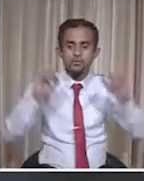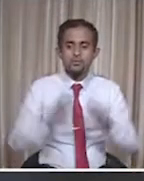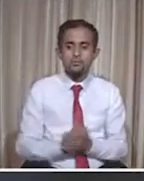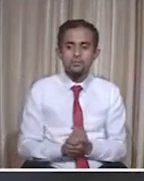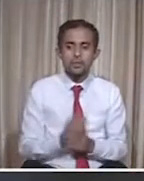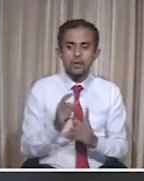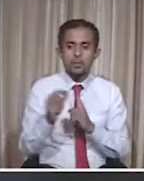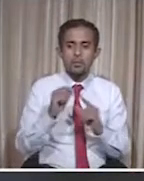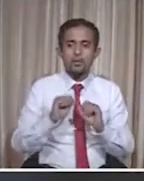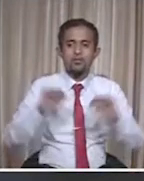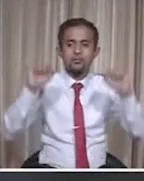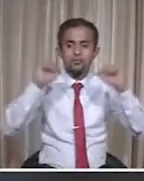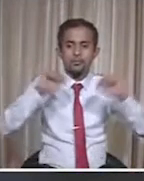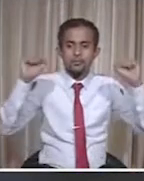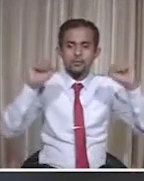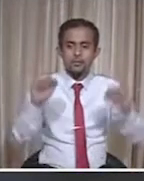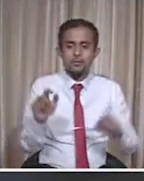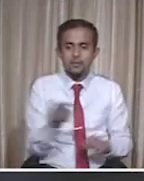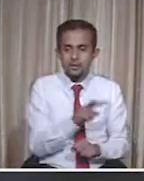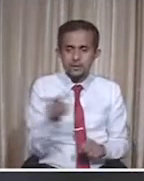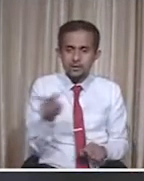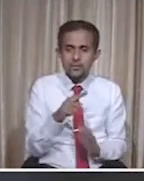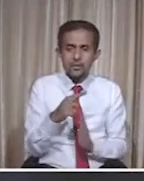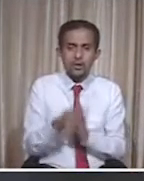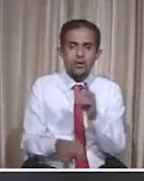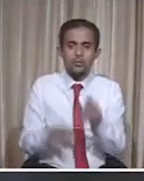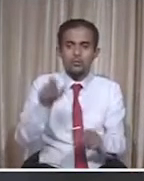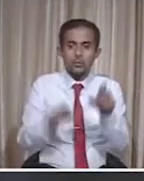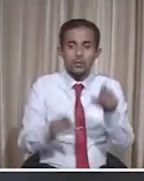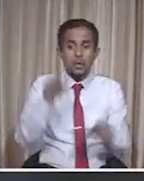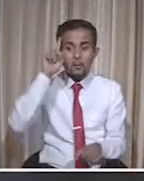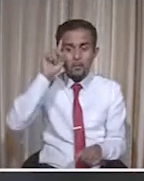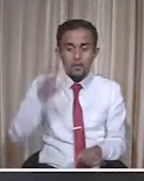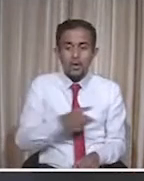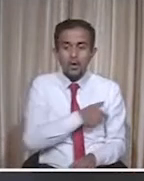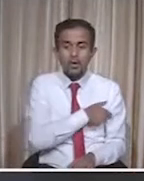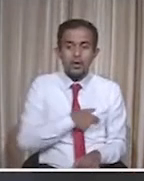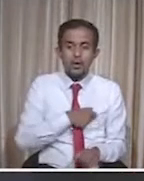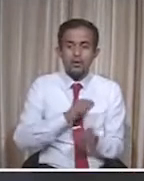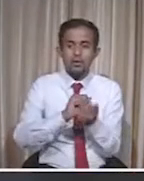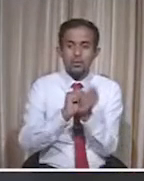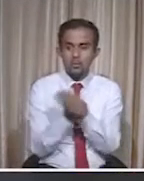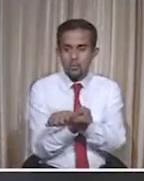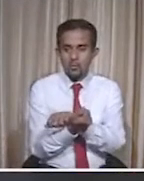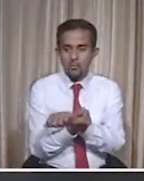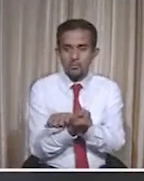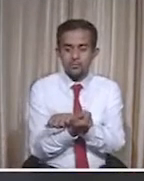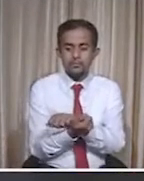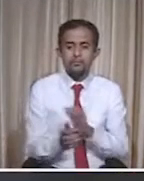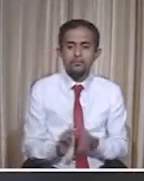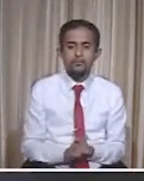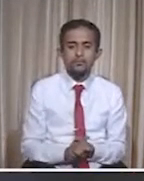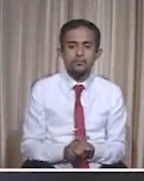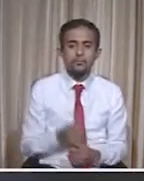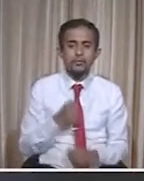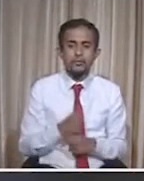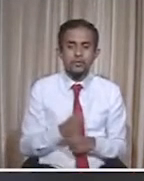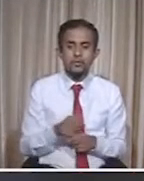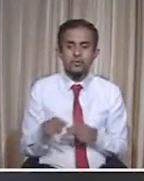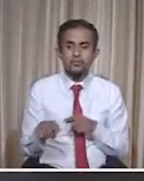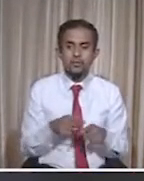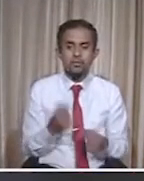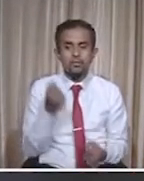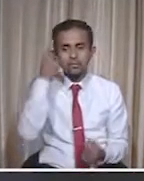දෙකක් පාර්ලිමේන්තුවේ සටන ඒ දෙකෙන්ම මේ රටේ ජනතාව බලාපොරොත්තු වෙන්නේ මේ නායකත්ව වෙනස් කිරීමක්. ඒ වගේම තමයි මේ ආණ්ඩුව මේ